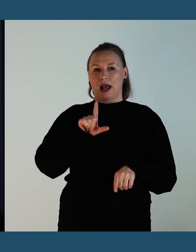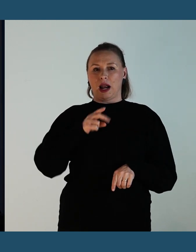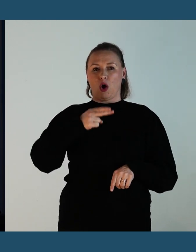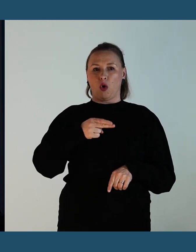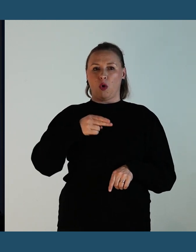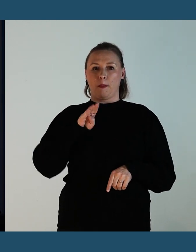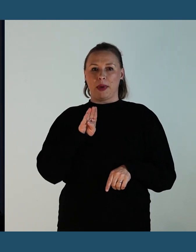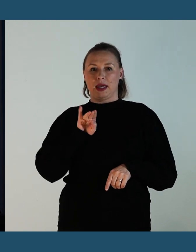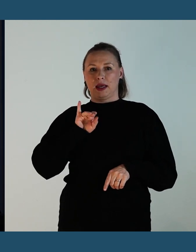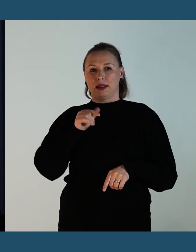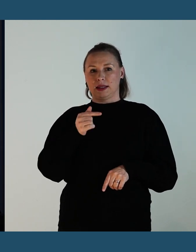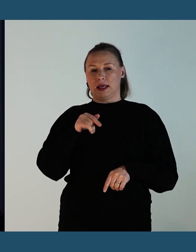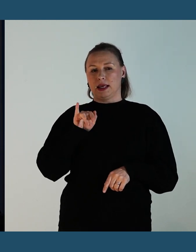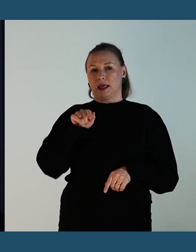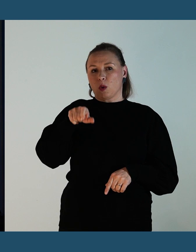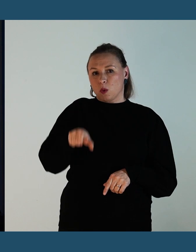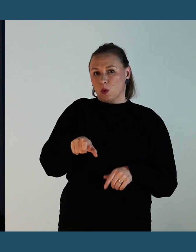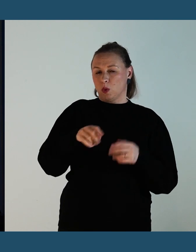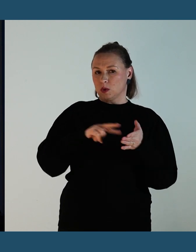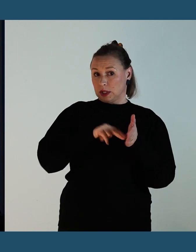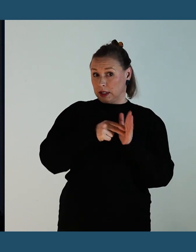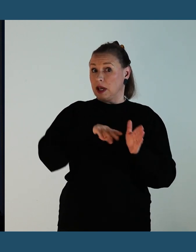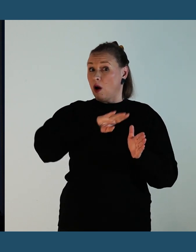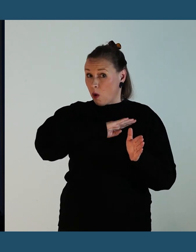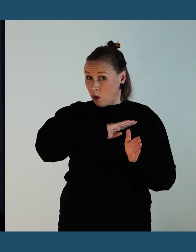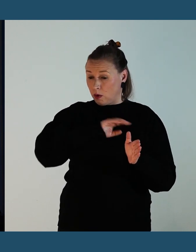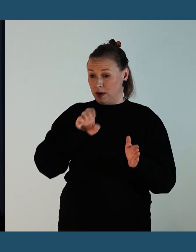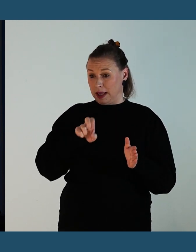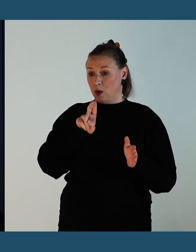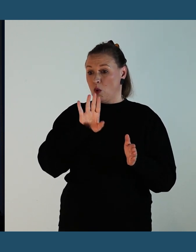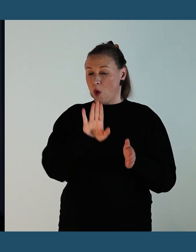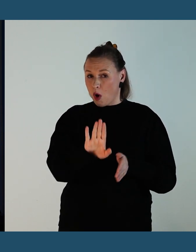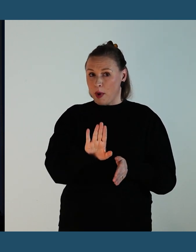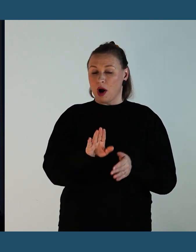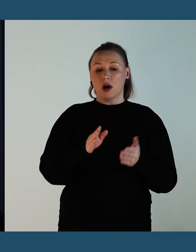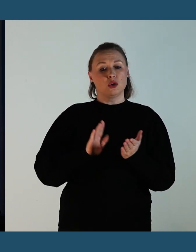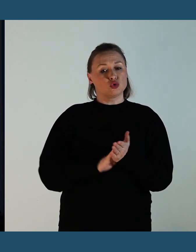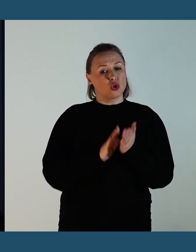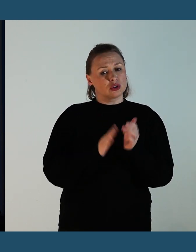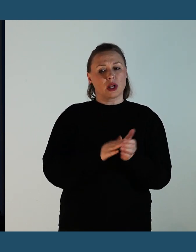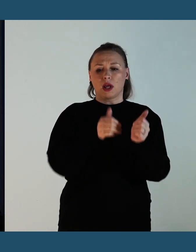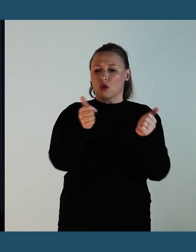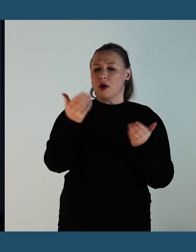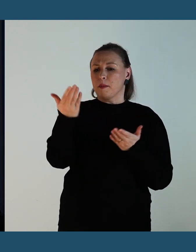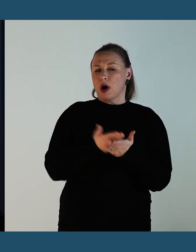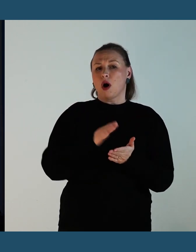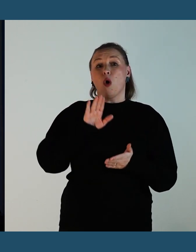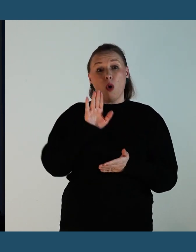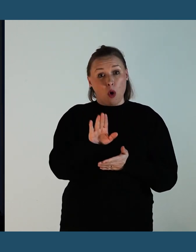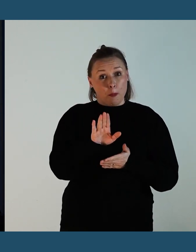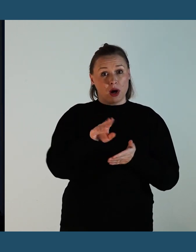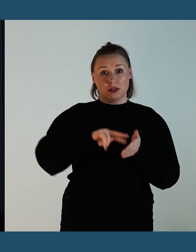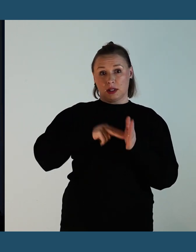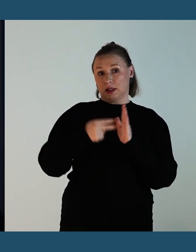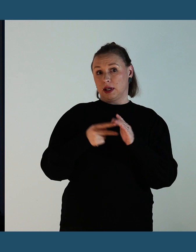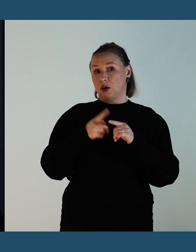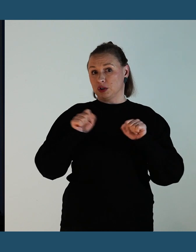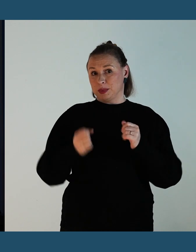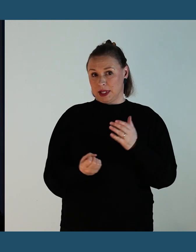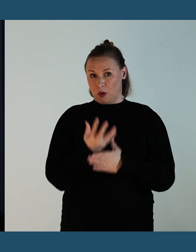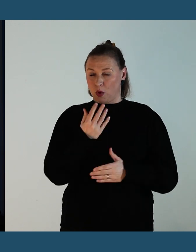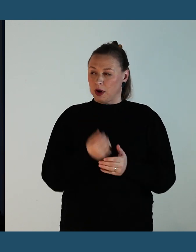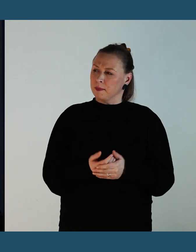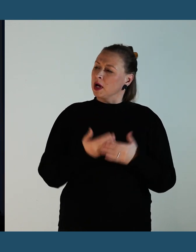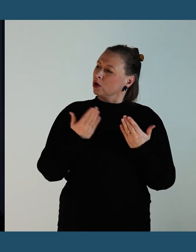LHBTIQ-strategia, jossa se muun muassa kannustaa kaikkia jäsenmaita kansallisen LHBTIQ-strategian luomiseen. Kysyisinkin